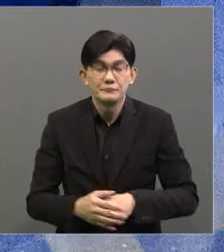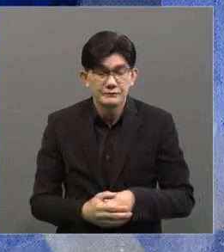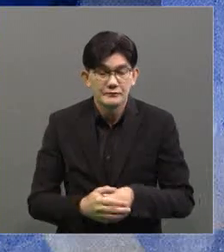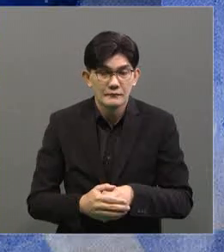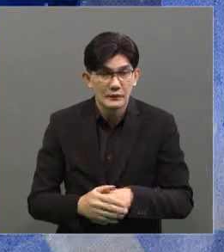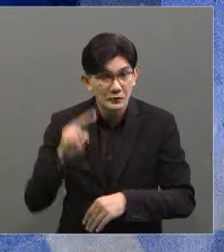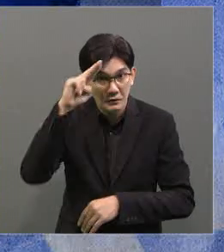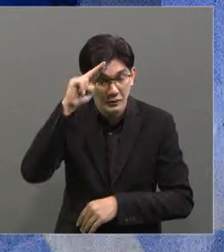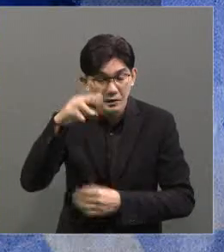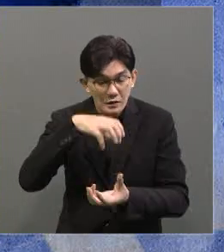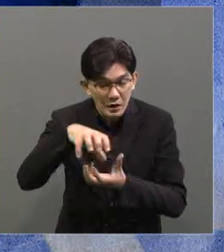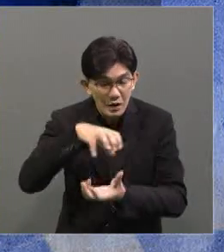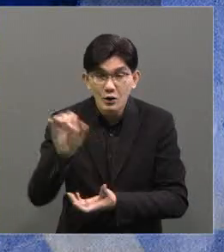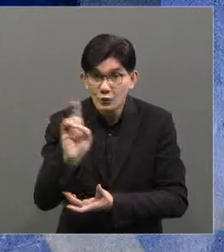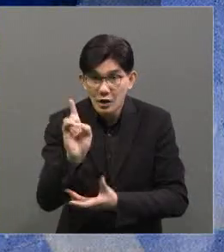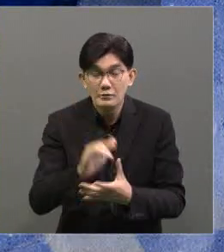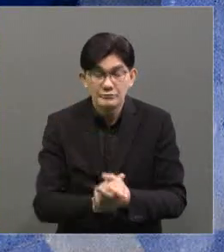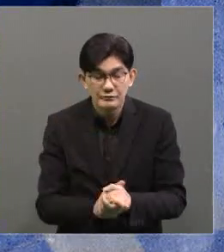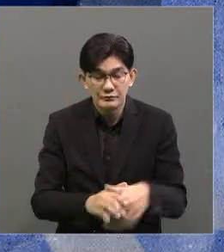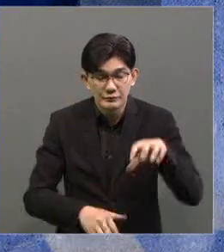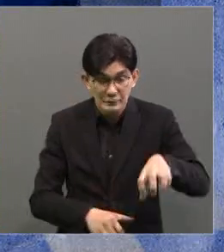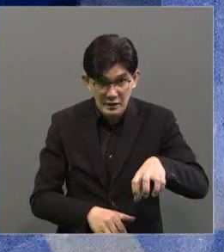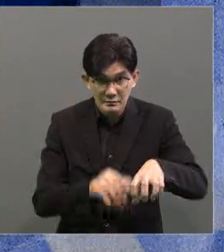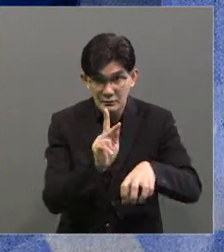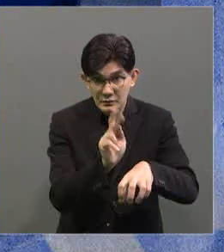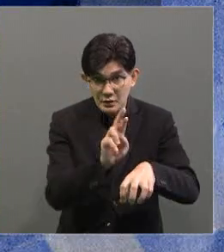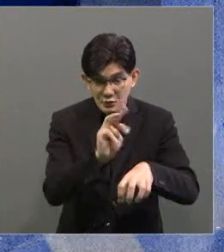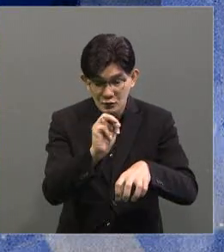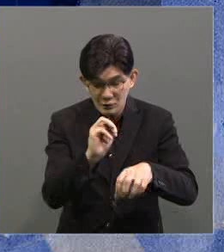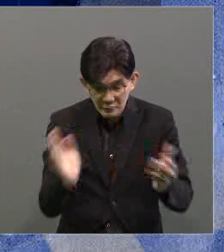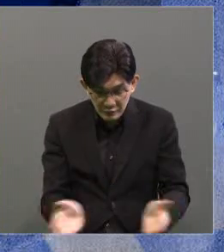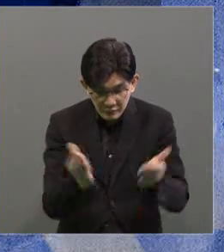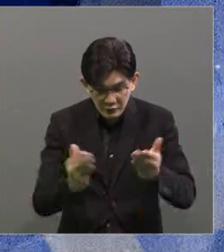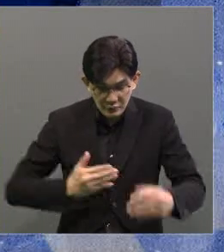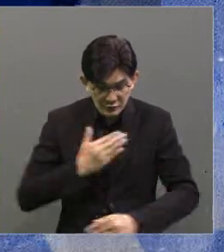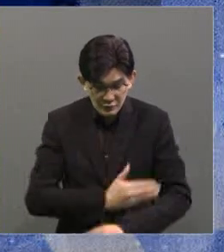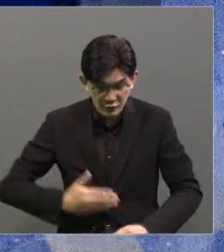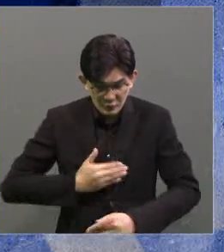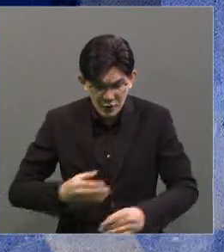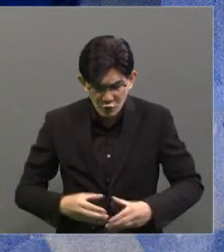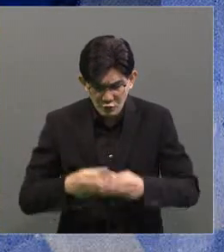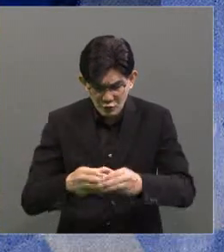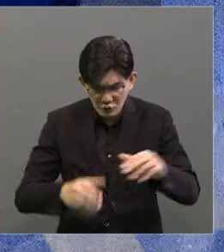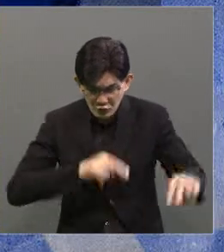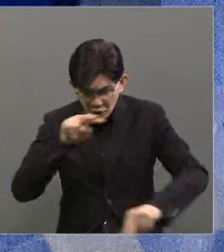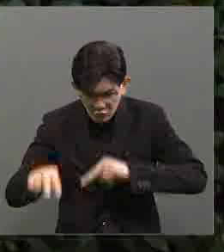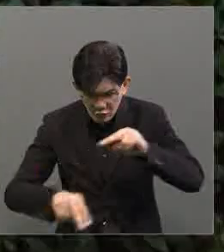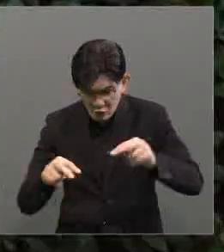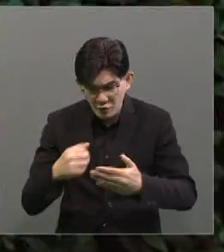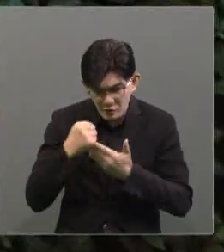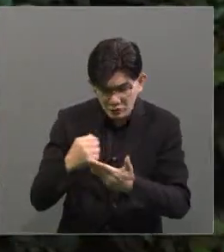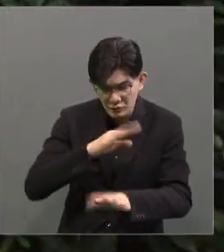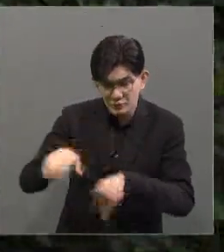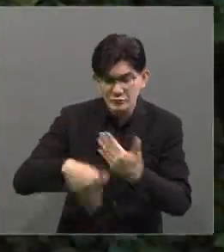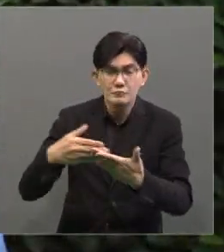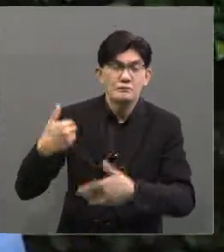แก้วค่ะก็เปิดเผยบอกว่ากรมสนับสนุนบริการสุขภาพได้ส่งทีม M-Search นะคะเข้าไปตรวจสอบสถานพยาบาลทั้งหม